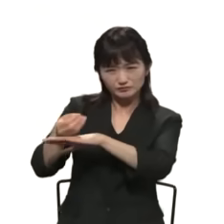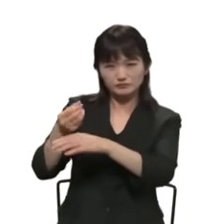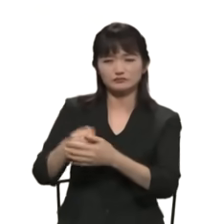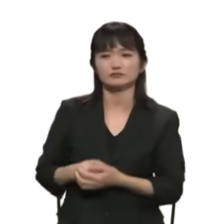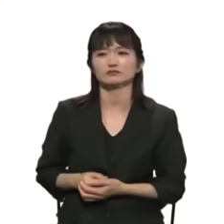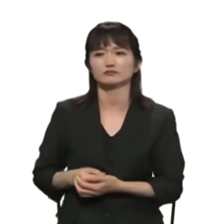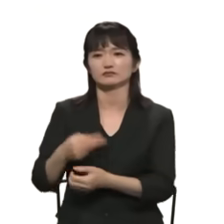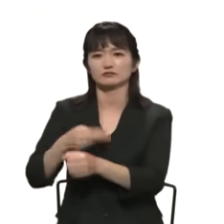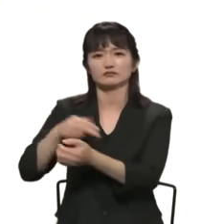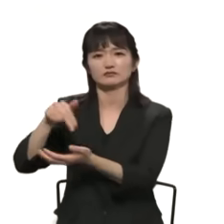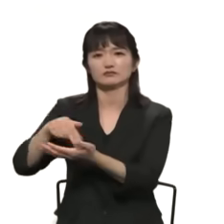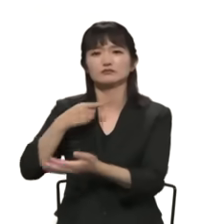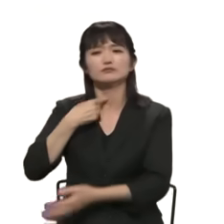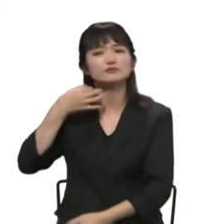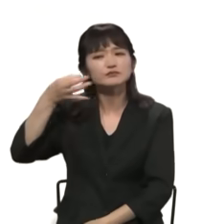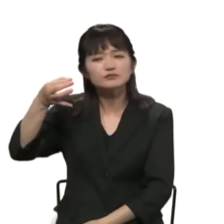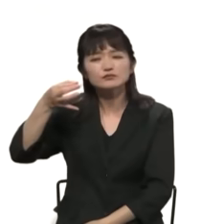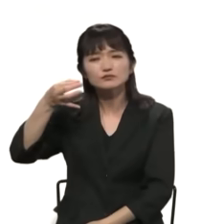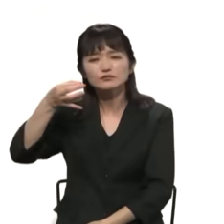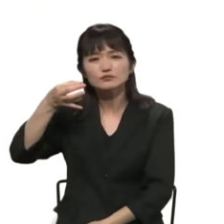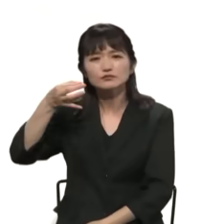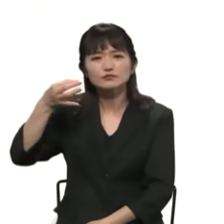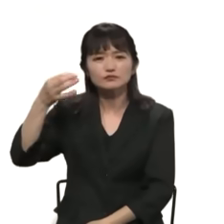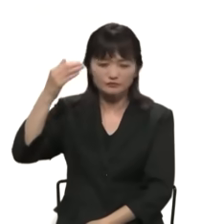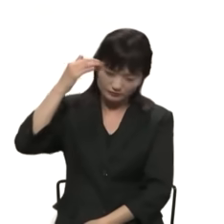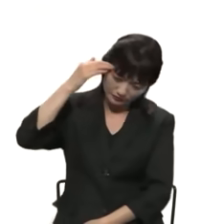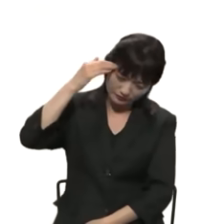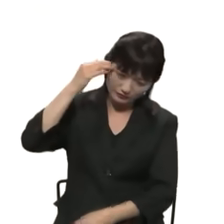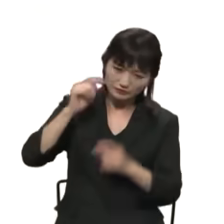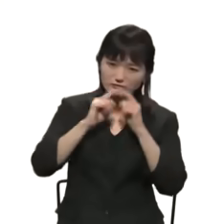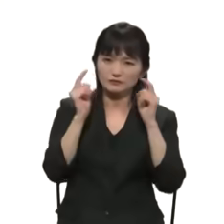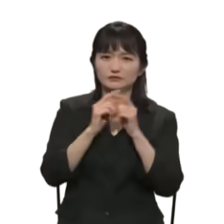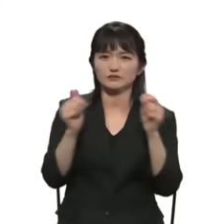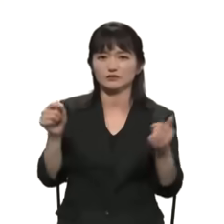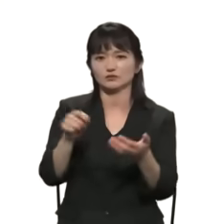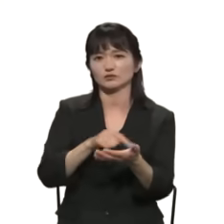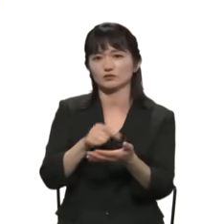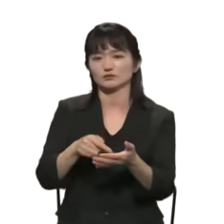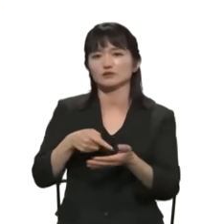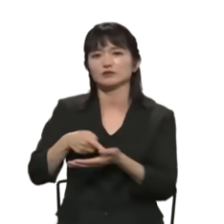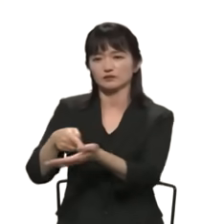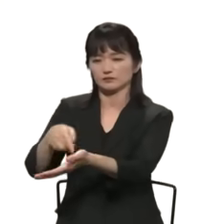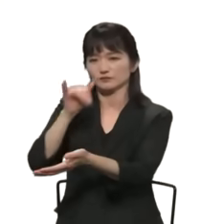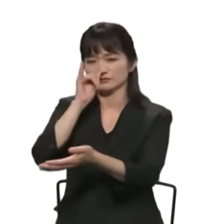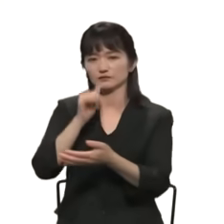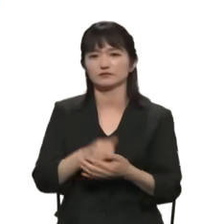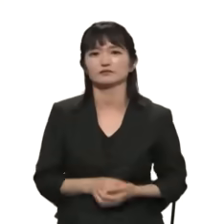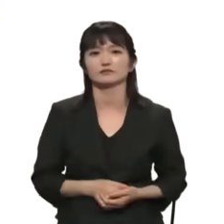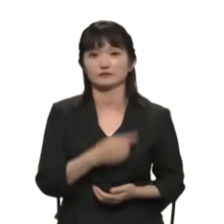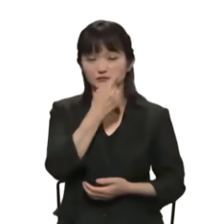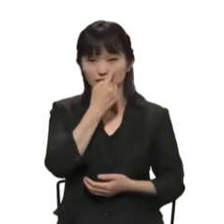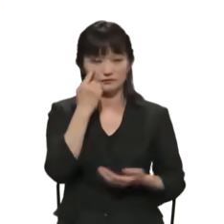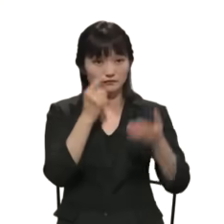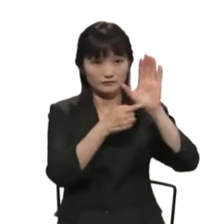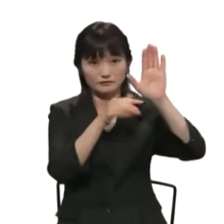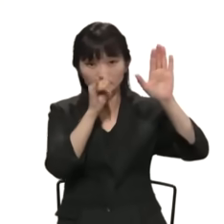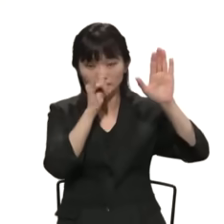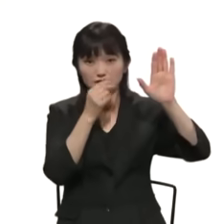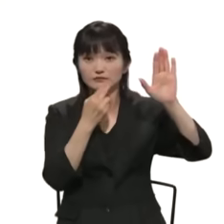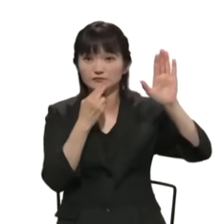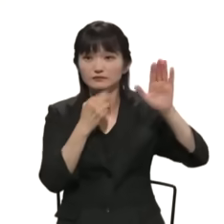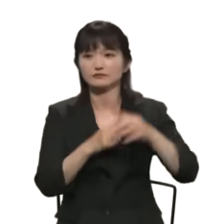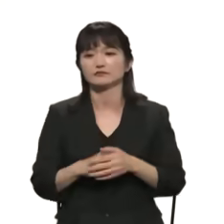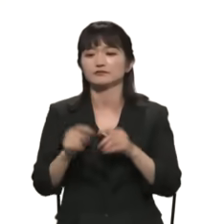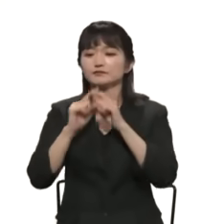음성권을 치매 당했다라는 것으로 민사상 손해배상청구는 할 수 있는 사회입니다 증거 능력으로 인정될 수 있는지 여부와